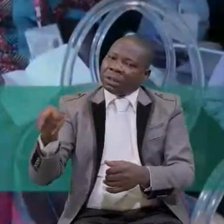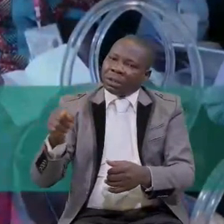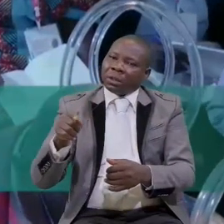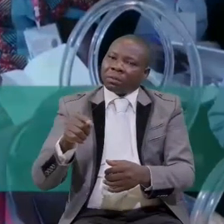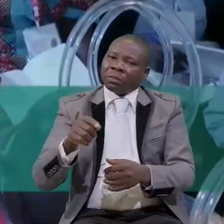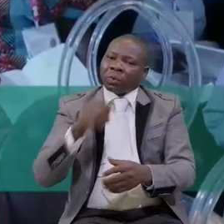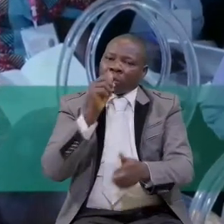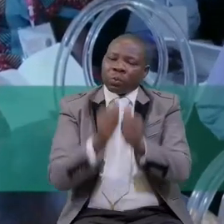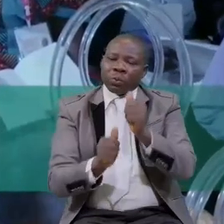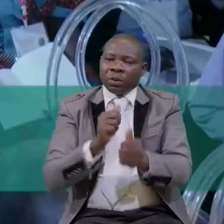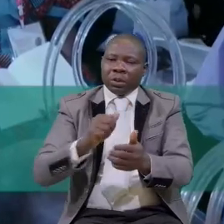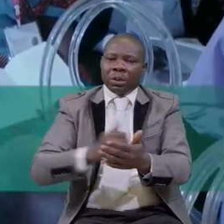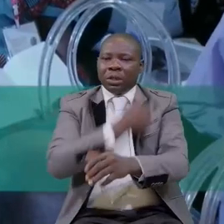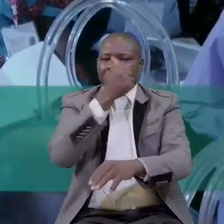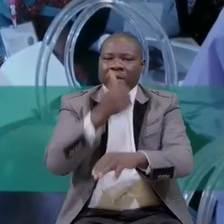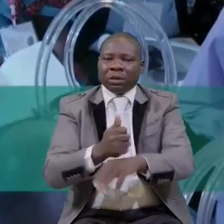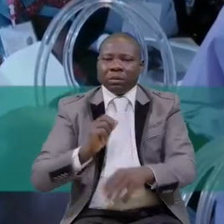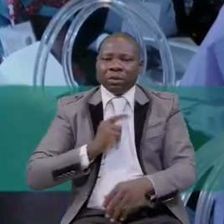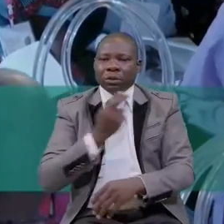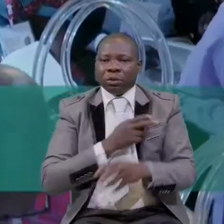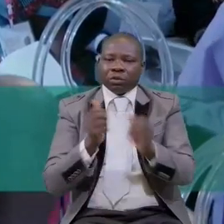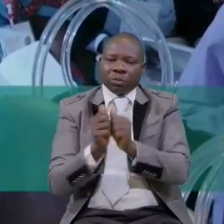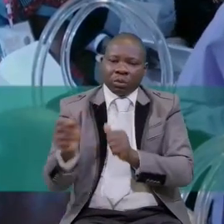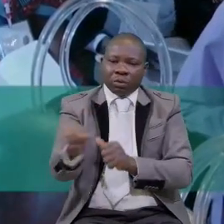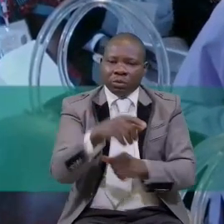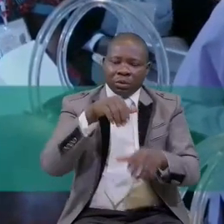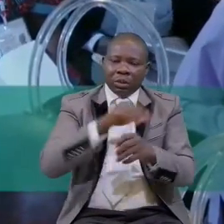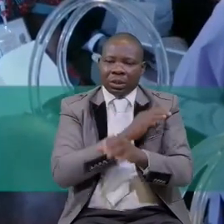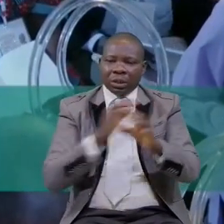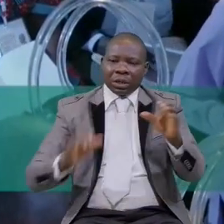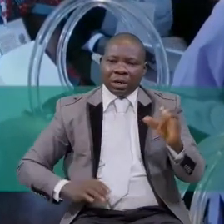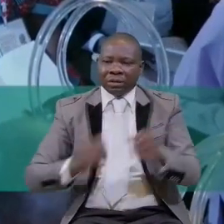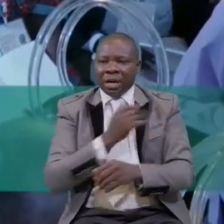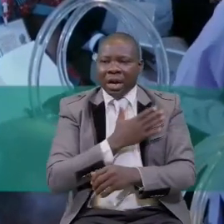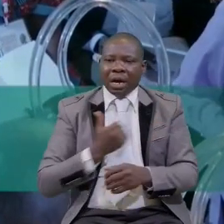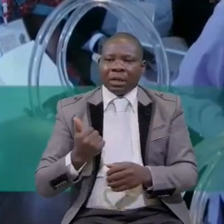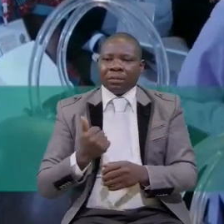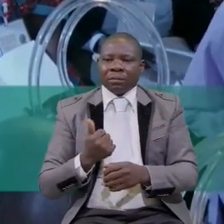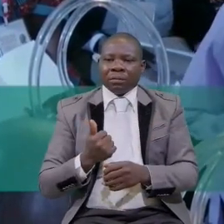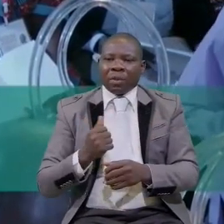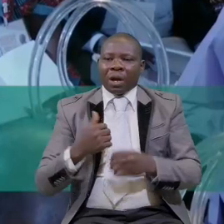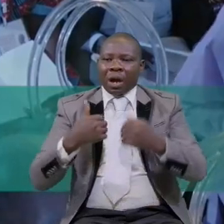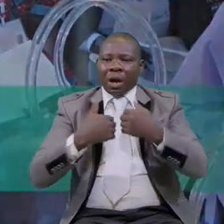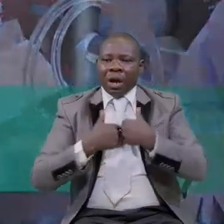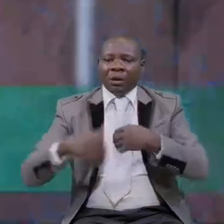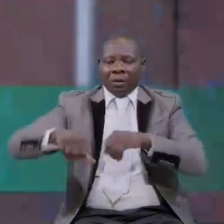Et celui qui nous a fermis avec vous en Christ et qui nous a oint.